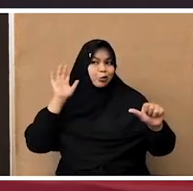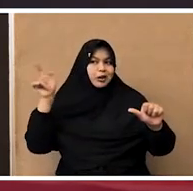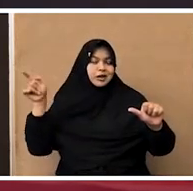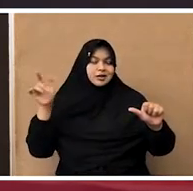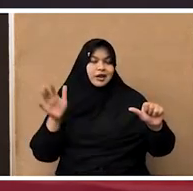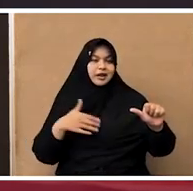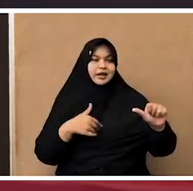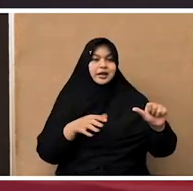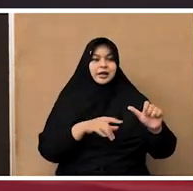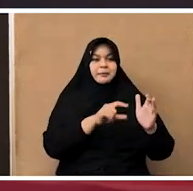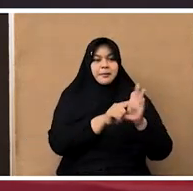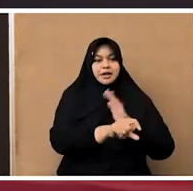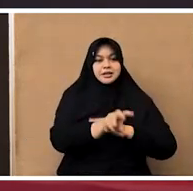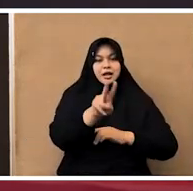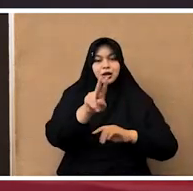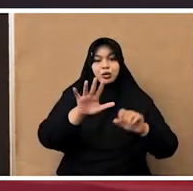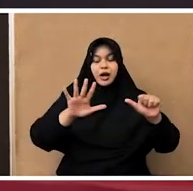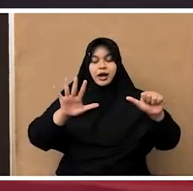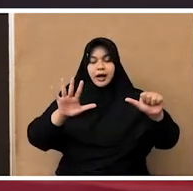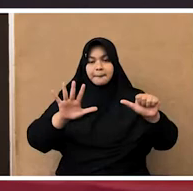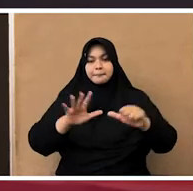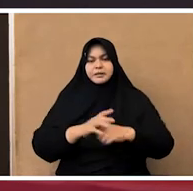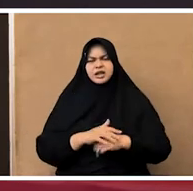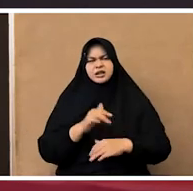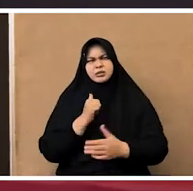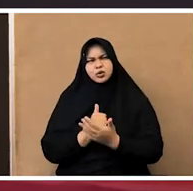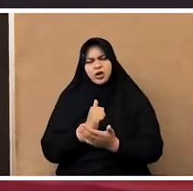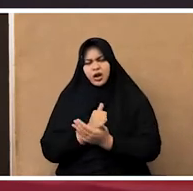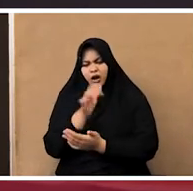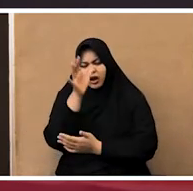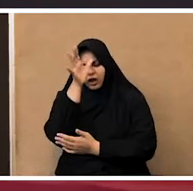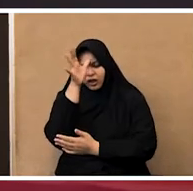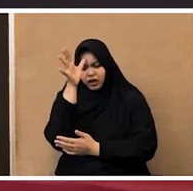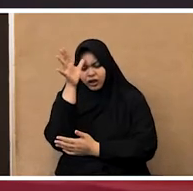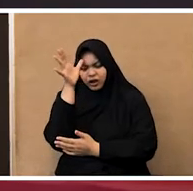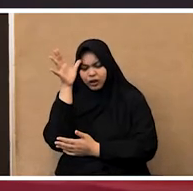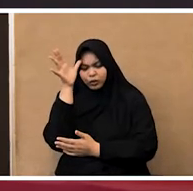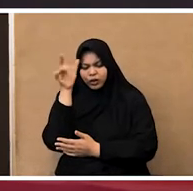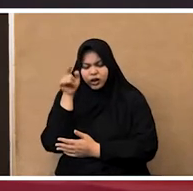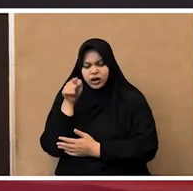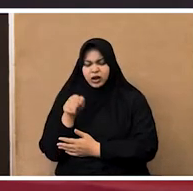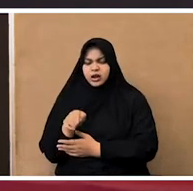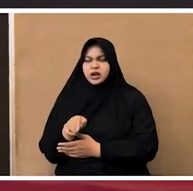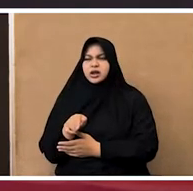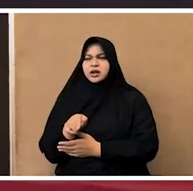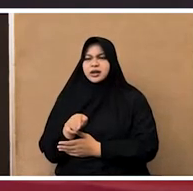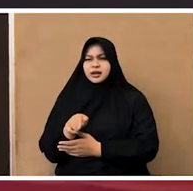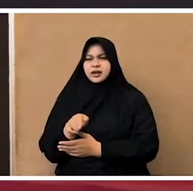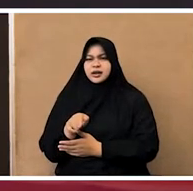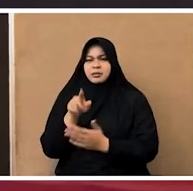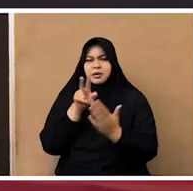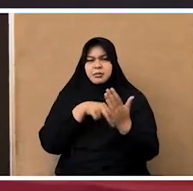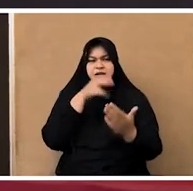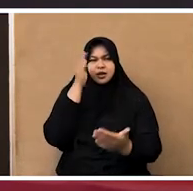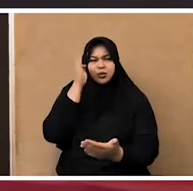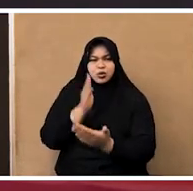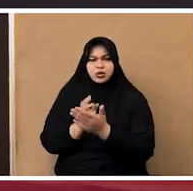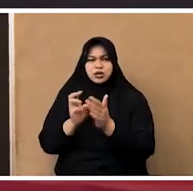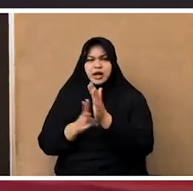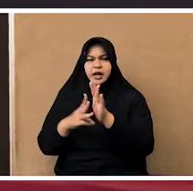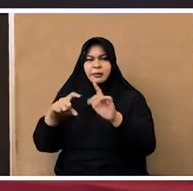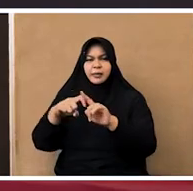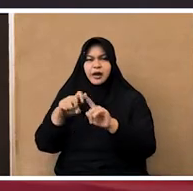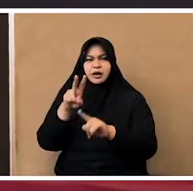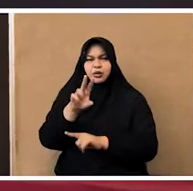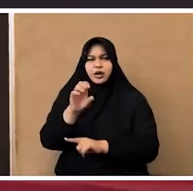kan pasal 26 ini sebetulnya saya nggak tahu apakah penyusun ini sudah membaca putusan MK 2021